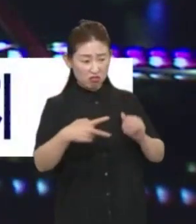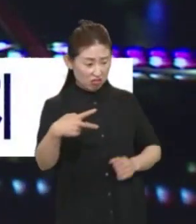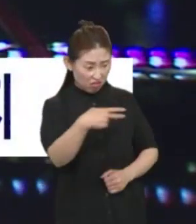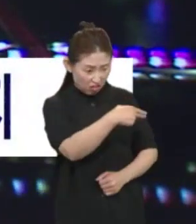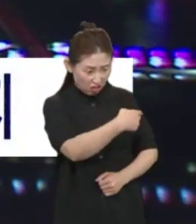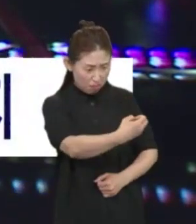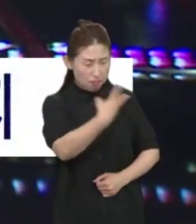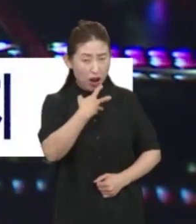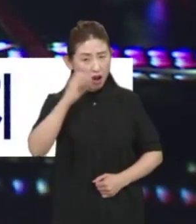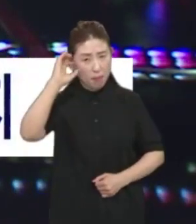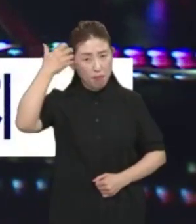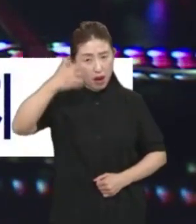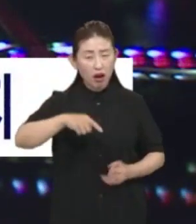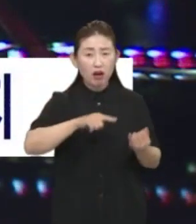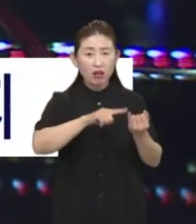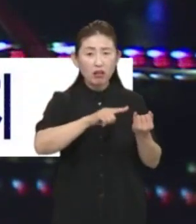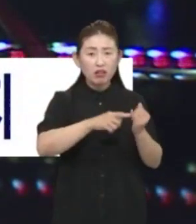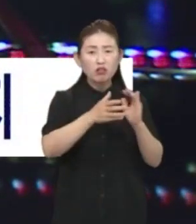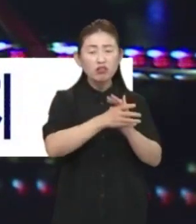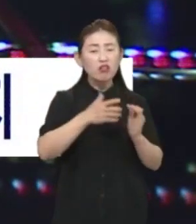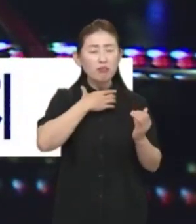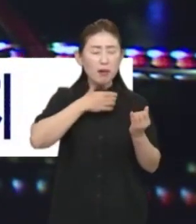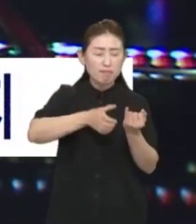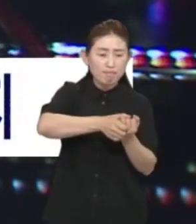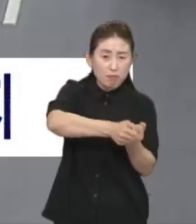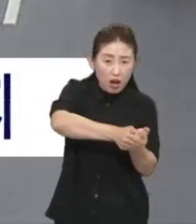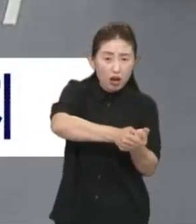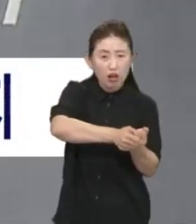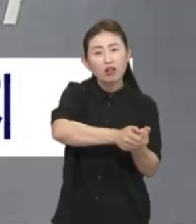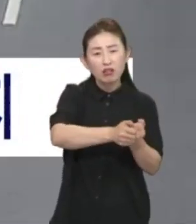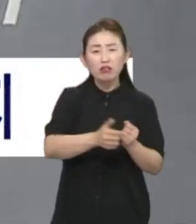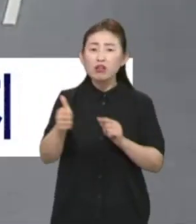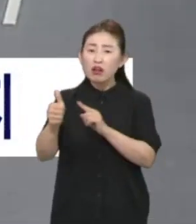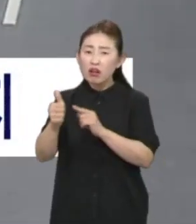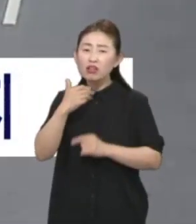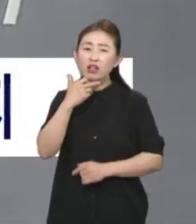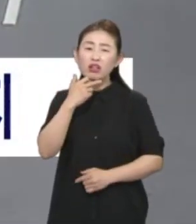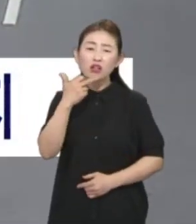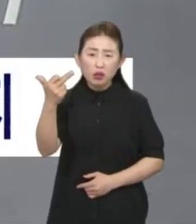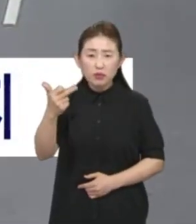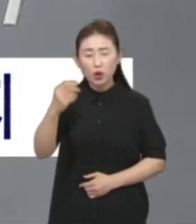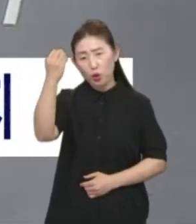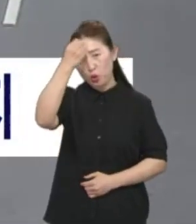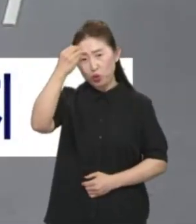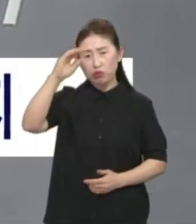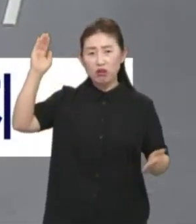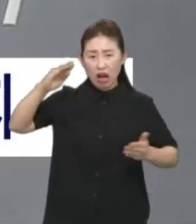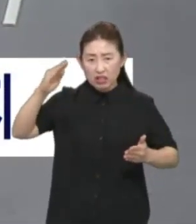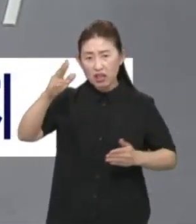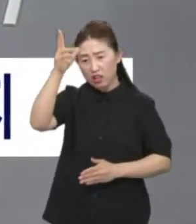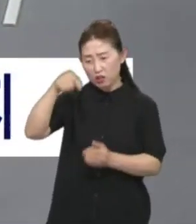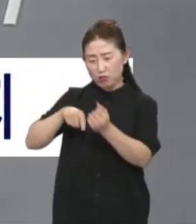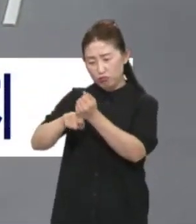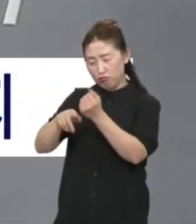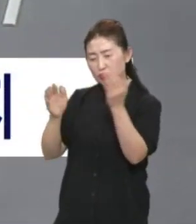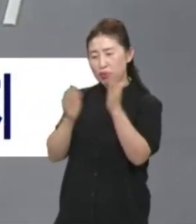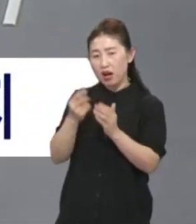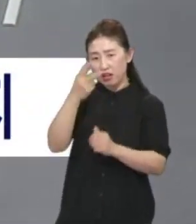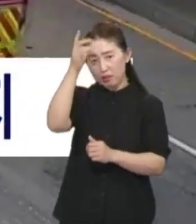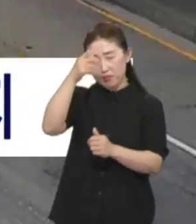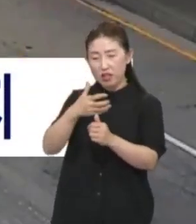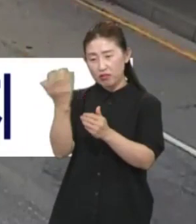절교하자는 이유로 동급생 친구를 목졸라 살해한 혐의를 받는 17살 여고생 A양에 대해 경찰이 조사를 마치고